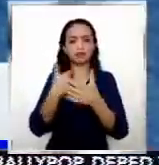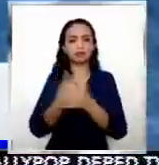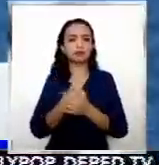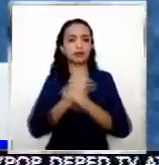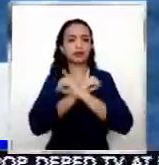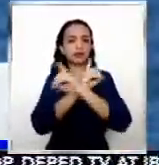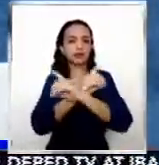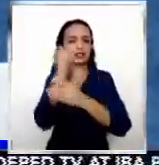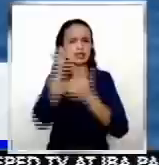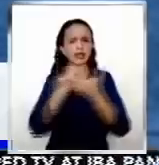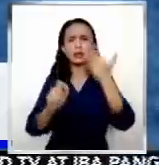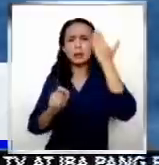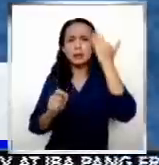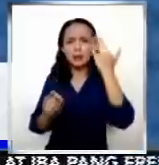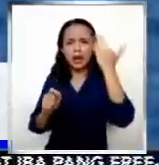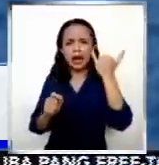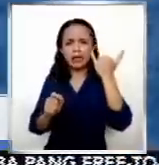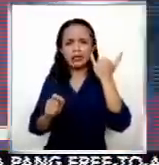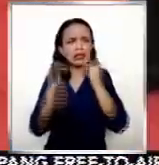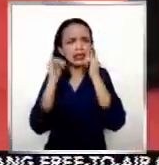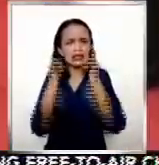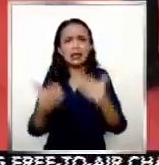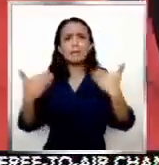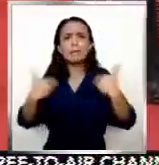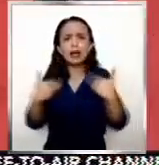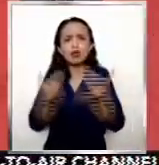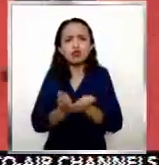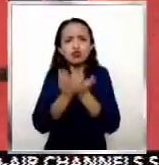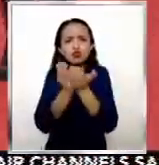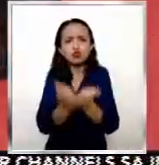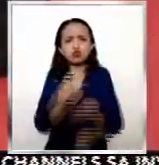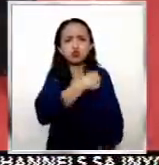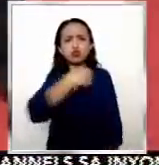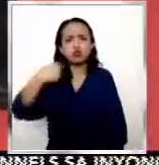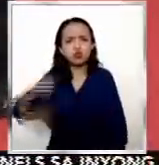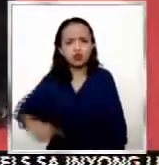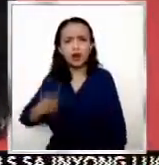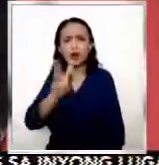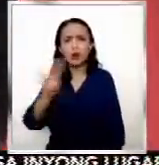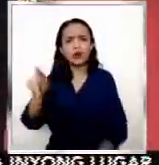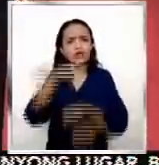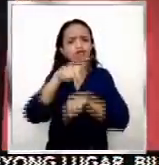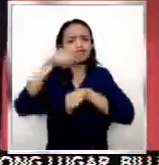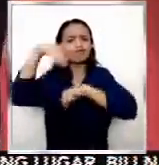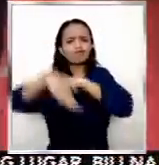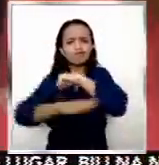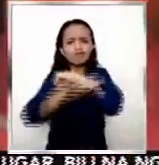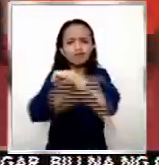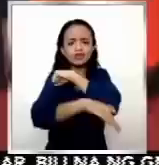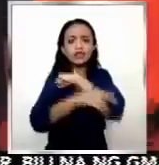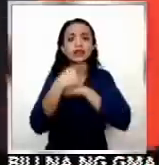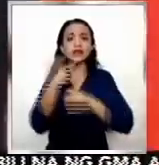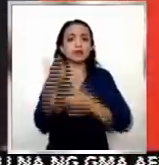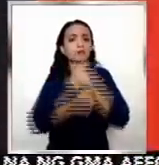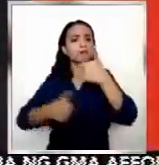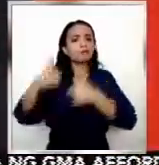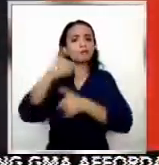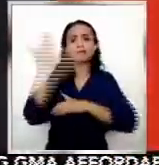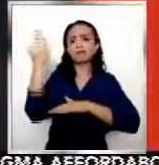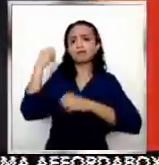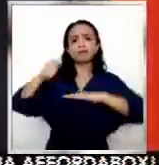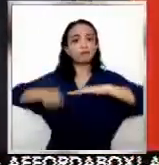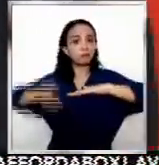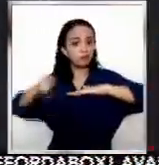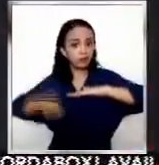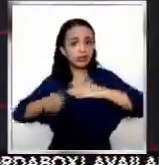mga Chinese vessel pa rin sa West Philippine Sea? Sa tingin ni dating Senior Associate Justice Antonio Carpio sa kanyang column sa Philippine